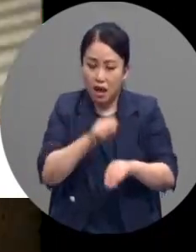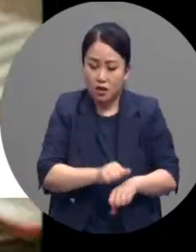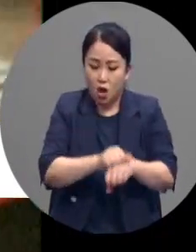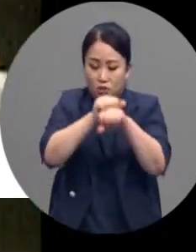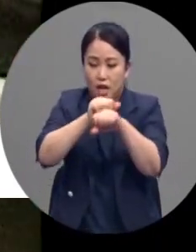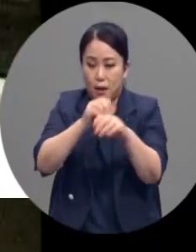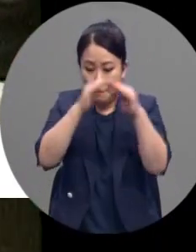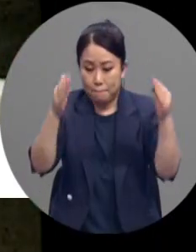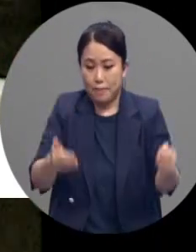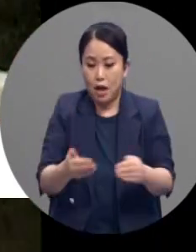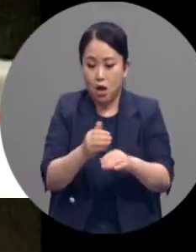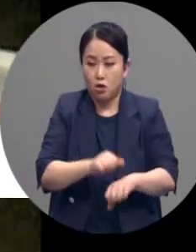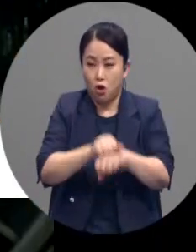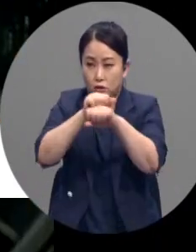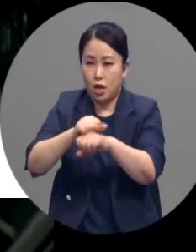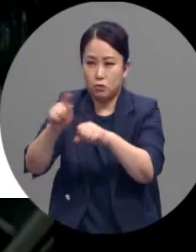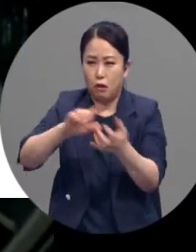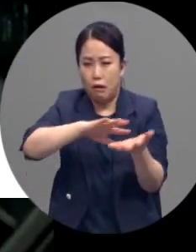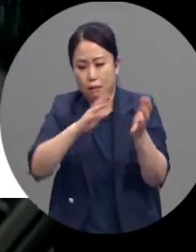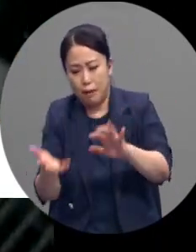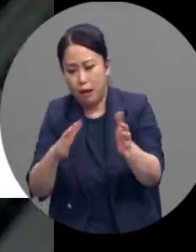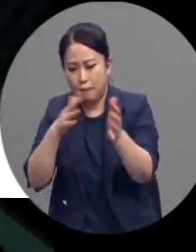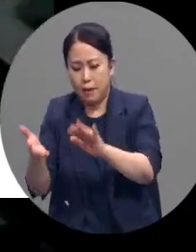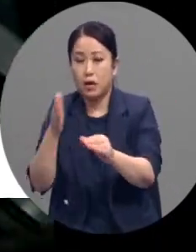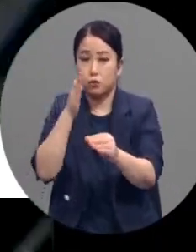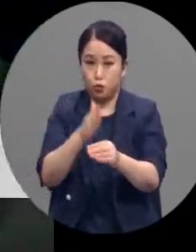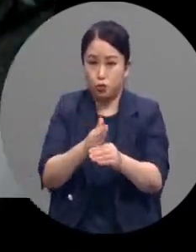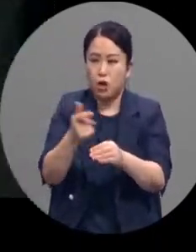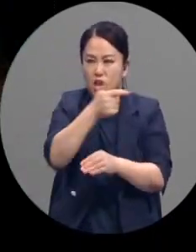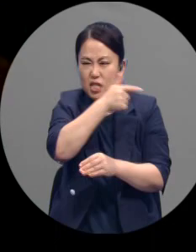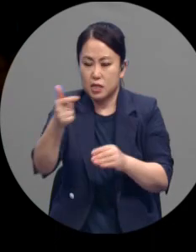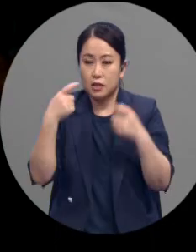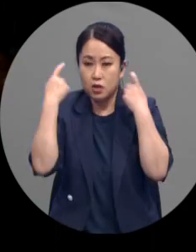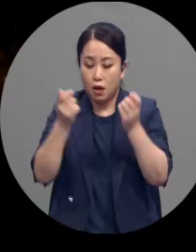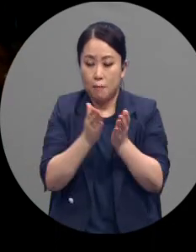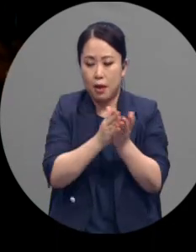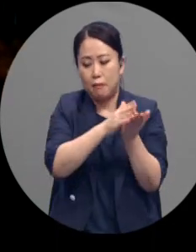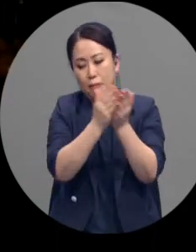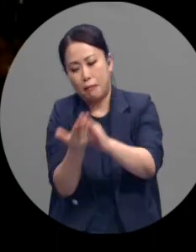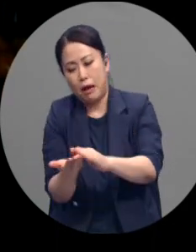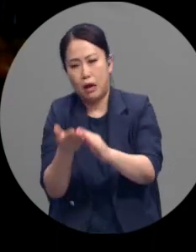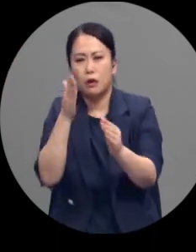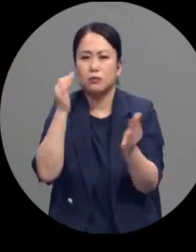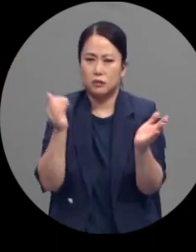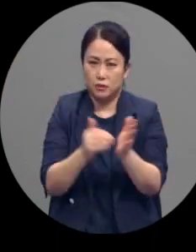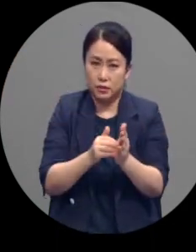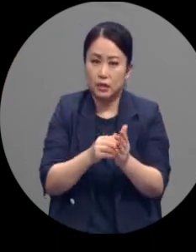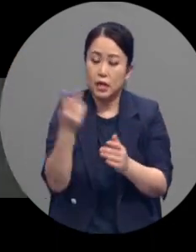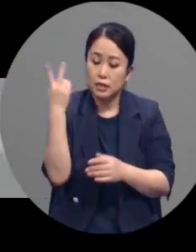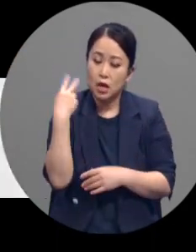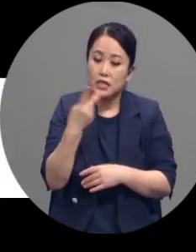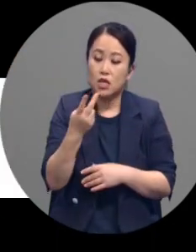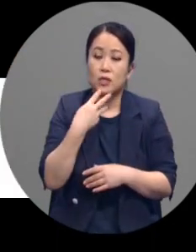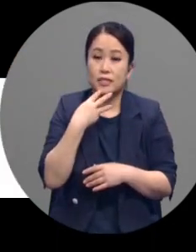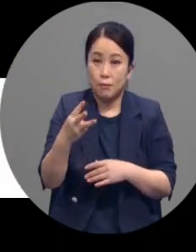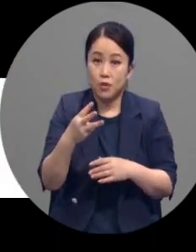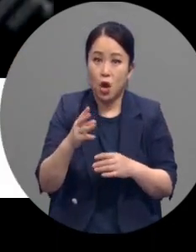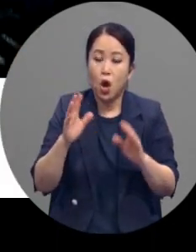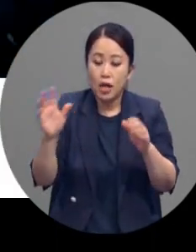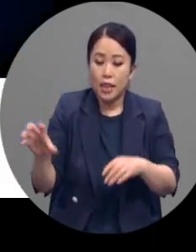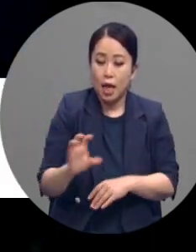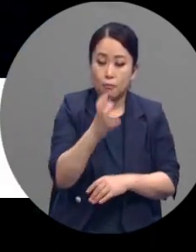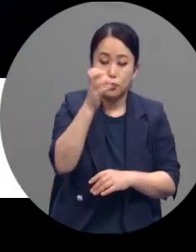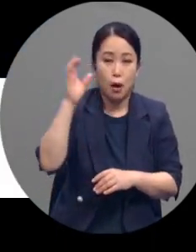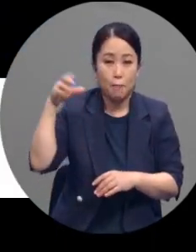수백 개가 아무렇게나 나뒹굴고 초대형 유람선은 힘없이 쓰러졌습니다. 지난 2003년 태풍 매미는